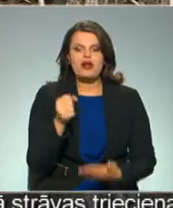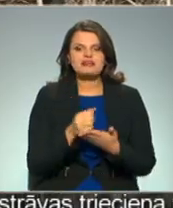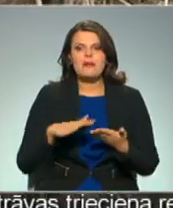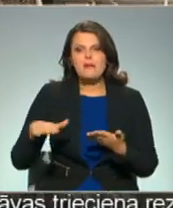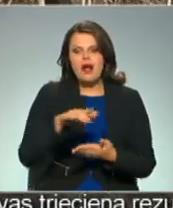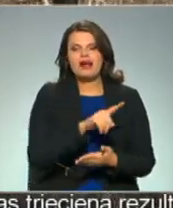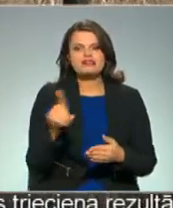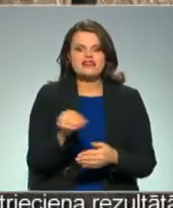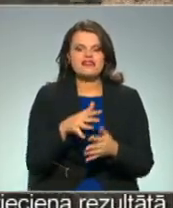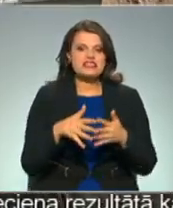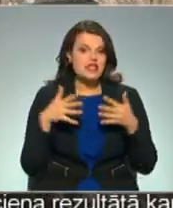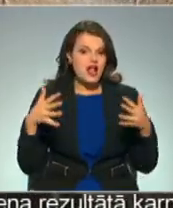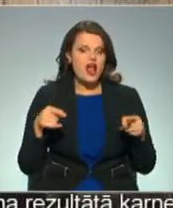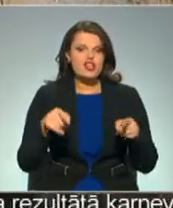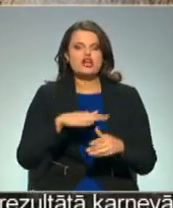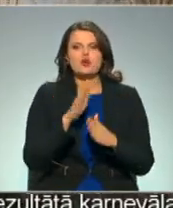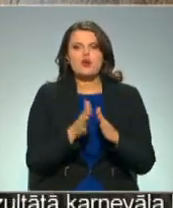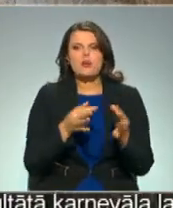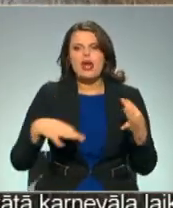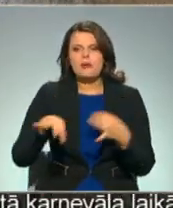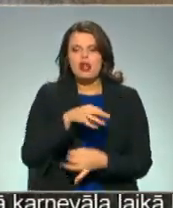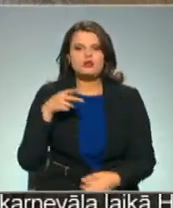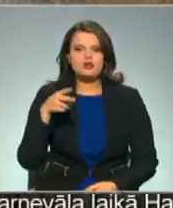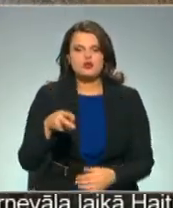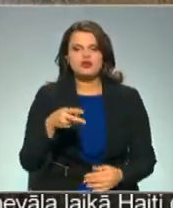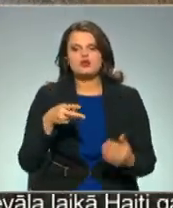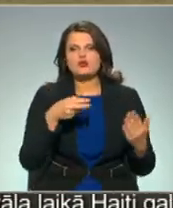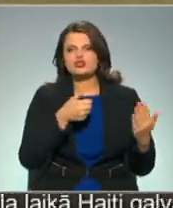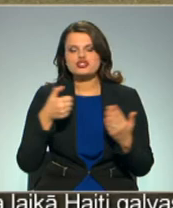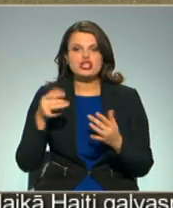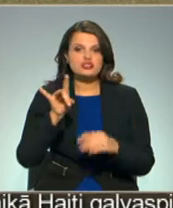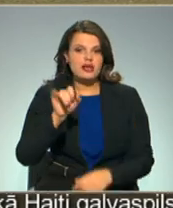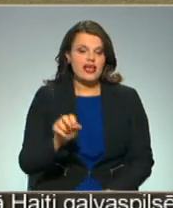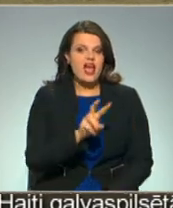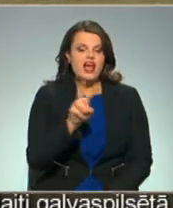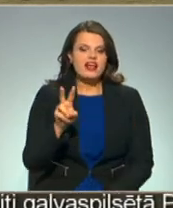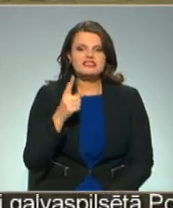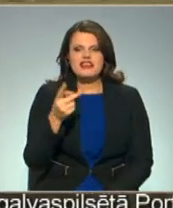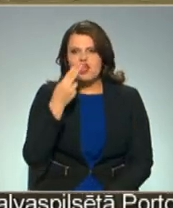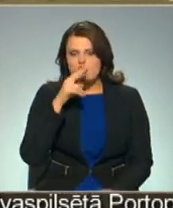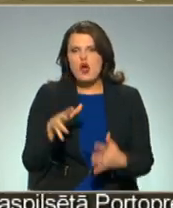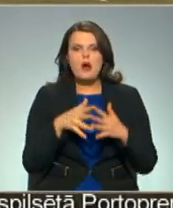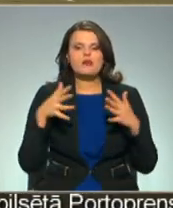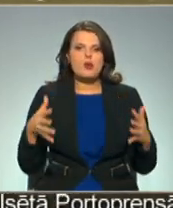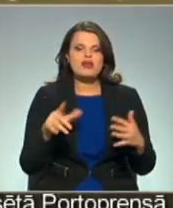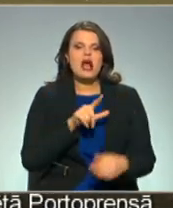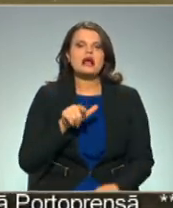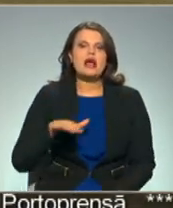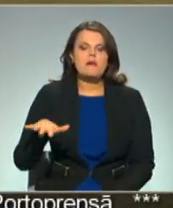ir vislielākā. Tās kopējā platība 2600 hektāru, kas arī viena no apjomīgākajām